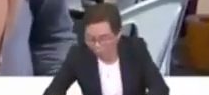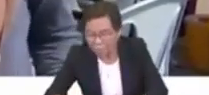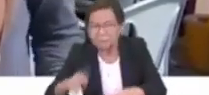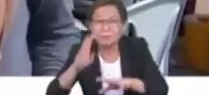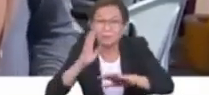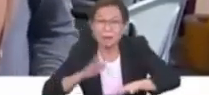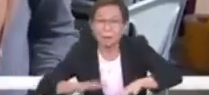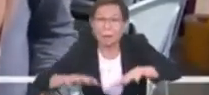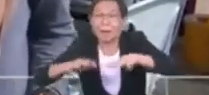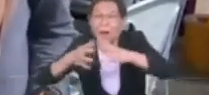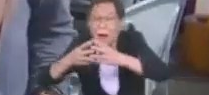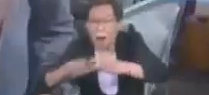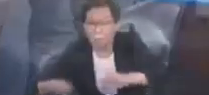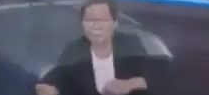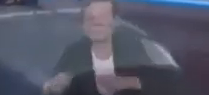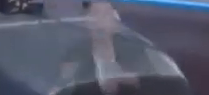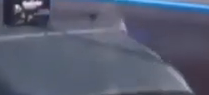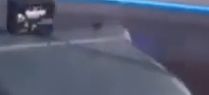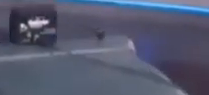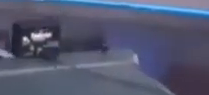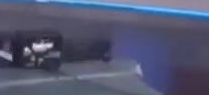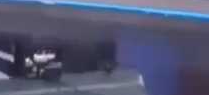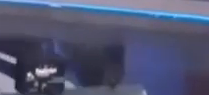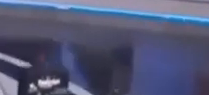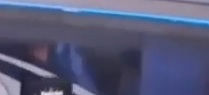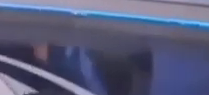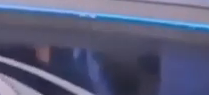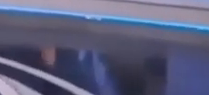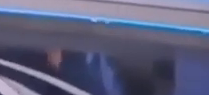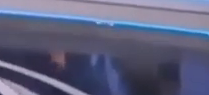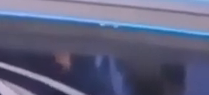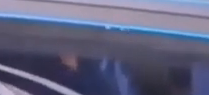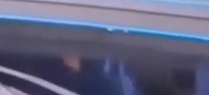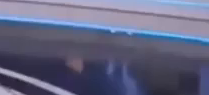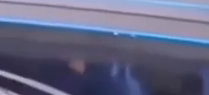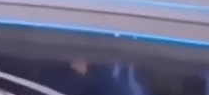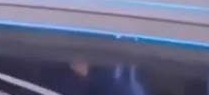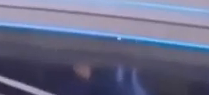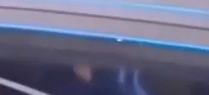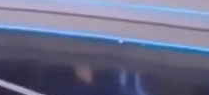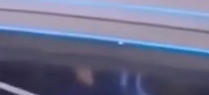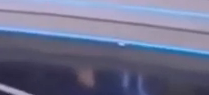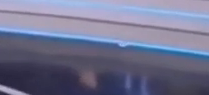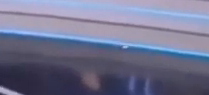Saya Nurul Husna Bukhari. Kita kembali bersama Nurul Zamri di studio. Silakan. Terima kasih Husna atas perkembangan itu.